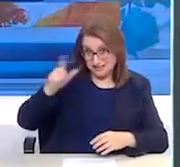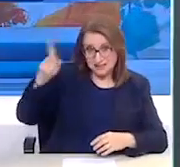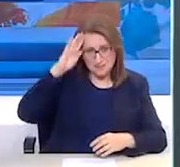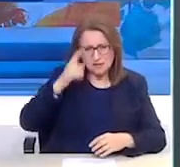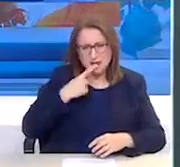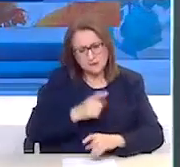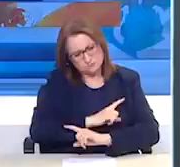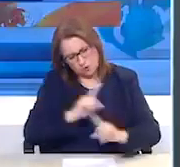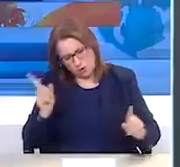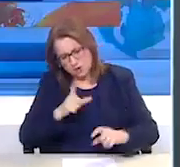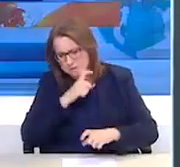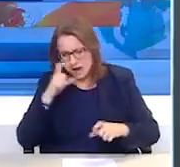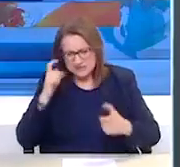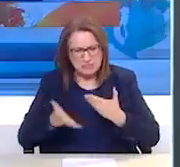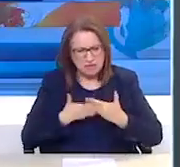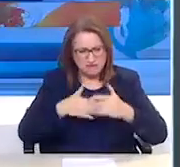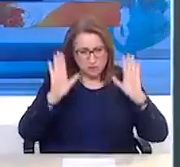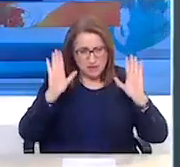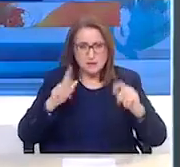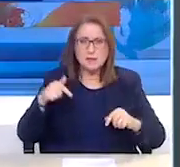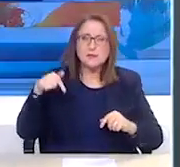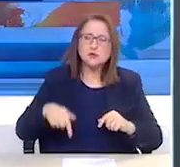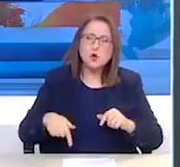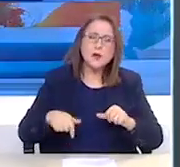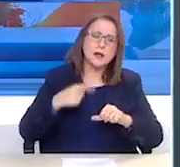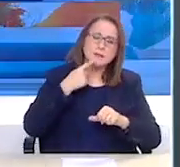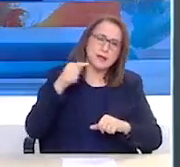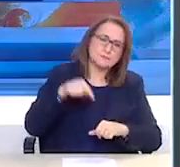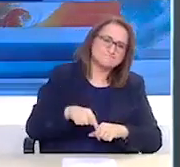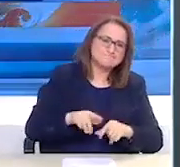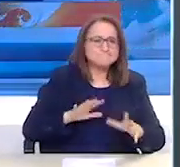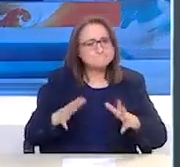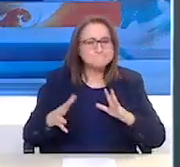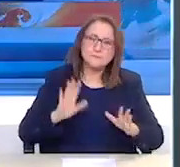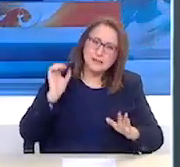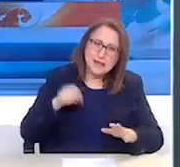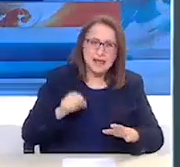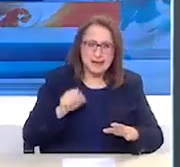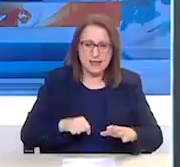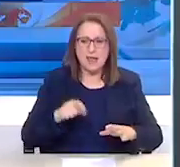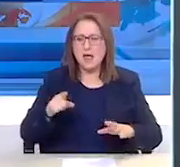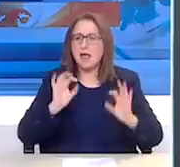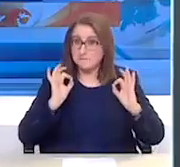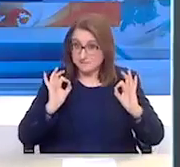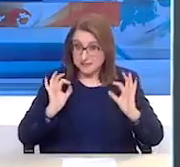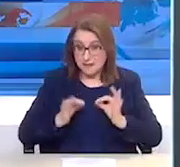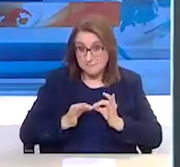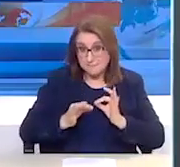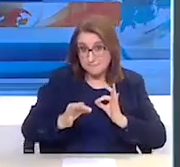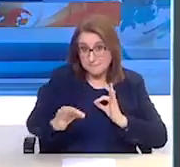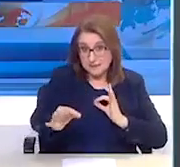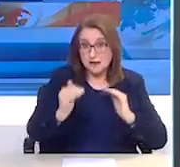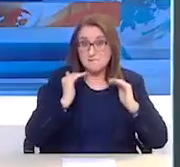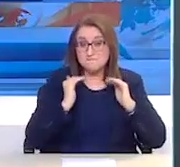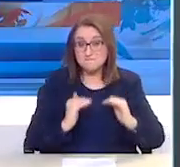τους. Δεν το έκανε επειδή άλλαξε το μήνυμα πως δεν πρέπει να τηρούμε τα μέτρα της απόστασης, απλά για να δώσει